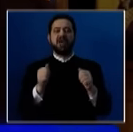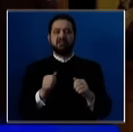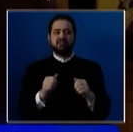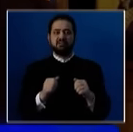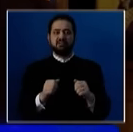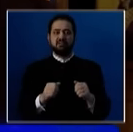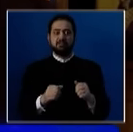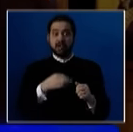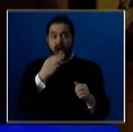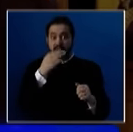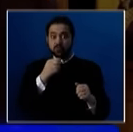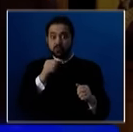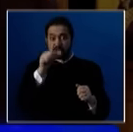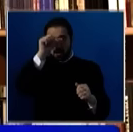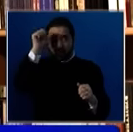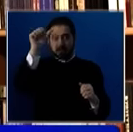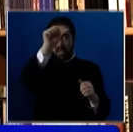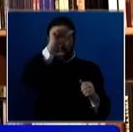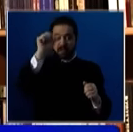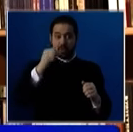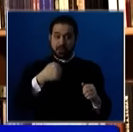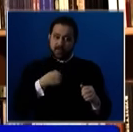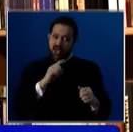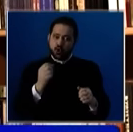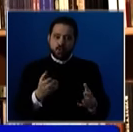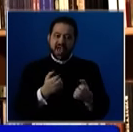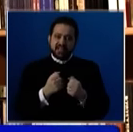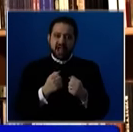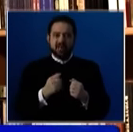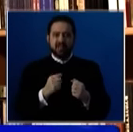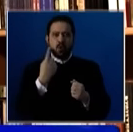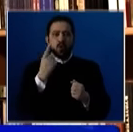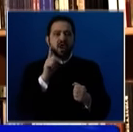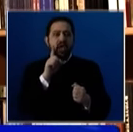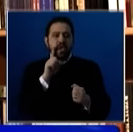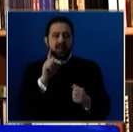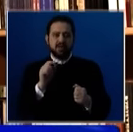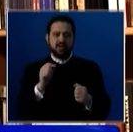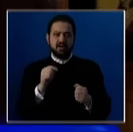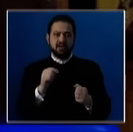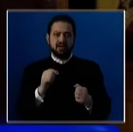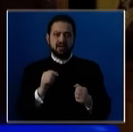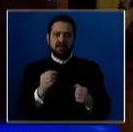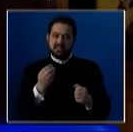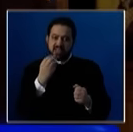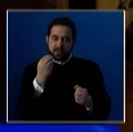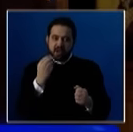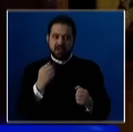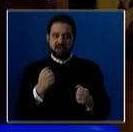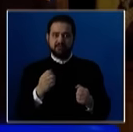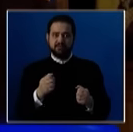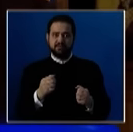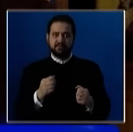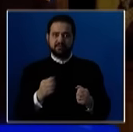apostrofat pe tatăl și a zis: nu mi-ai dat și mie un ied, ied care era nepermis. Era fiul caprei, capra